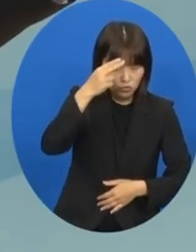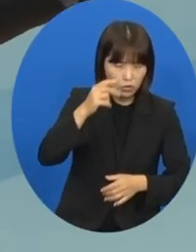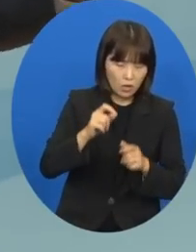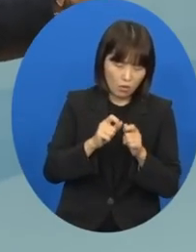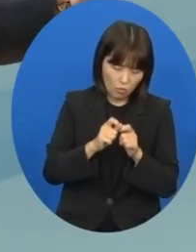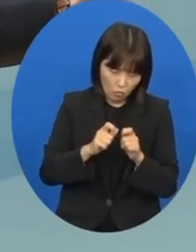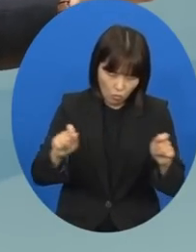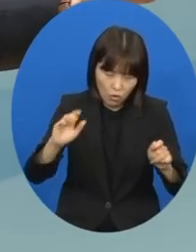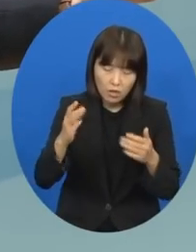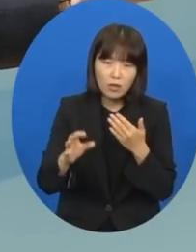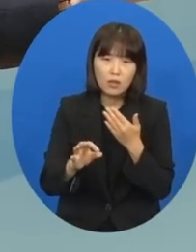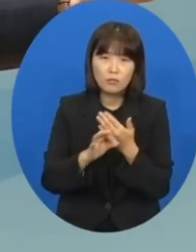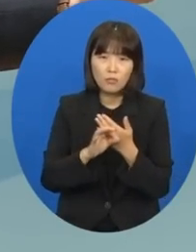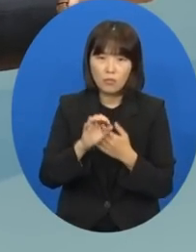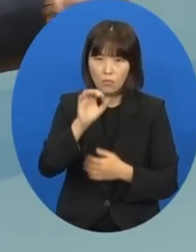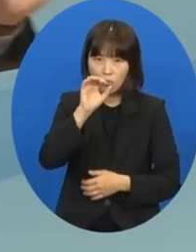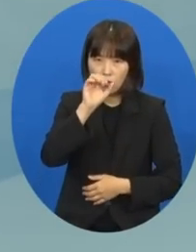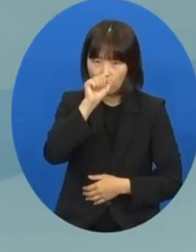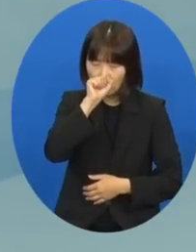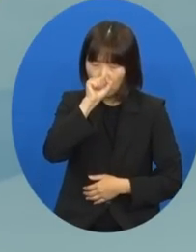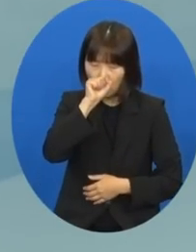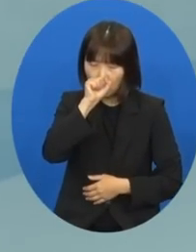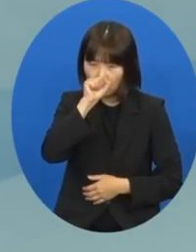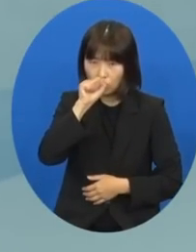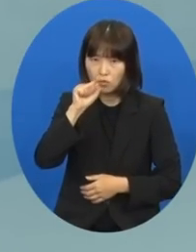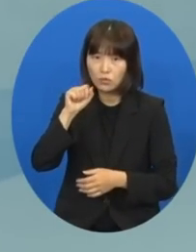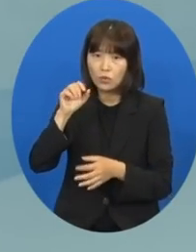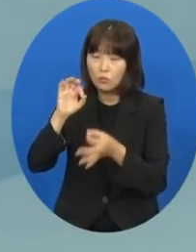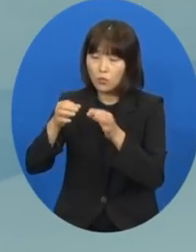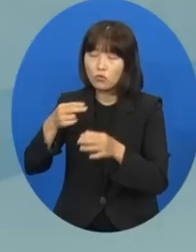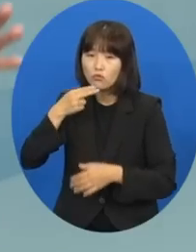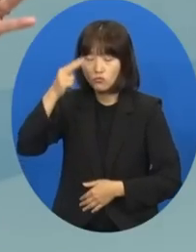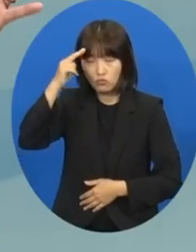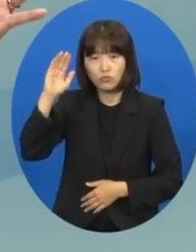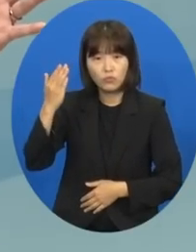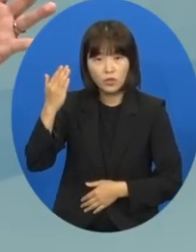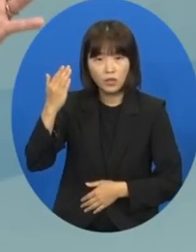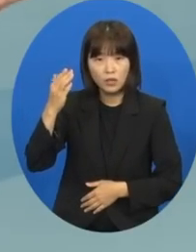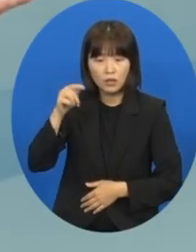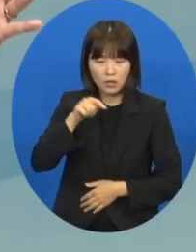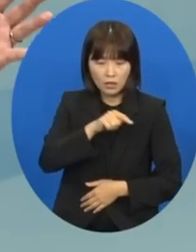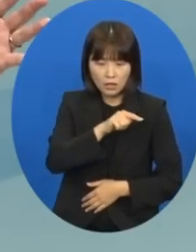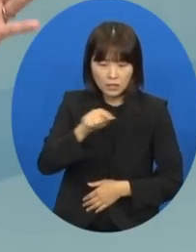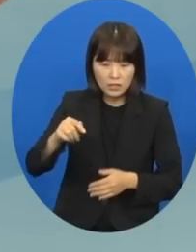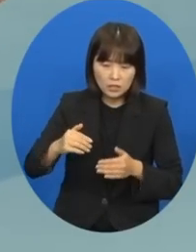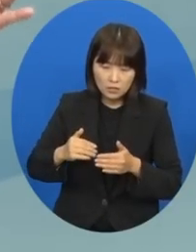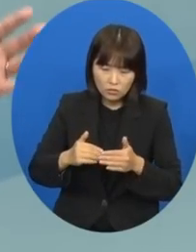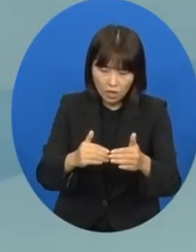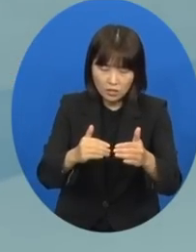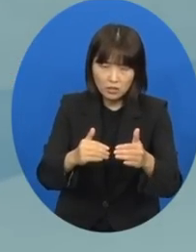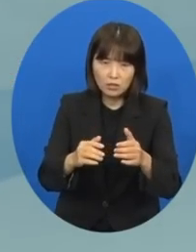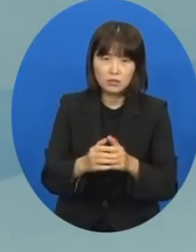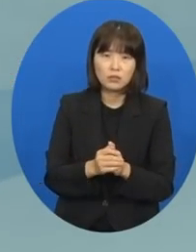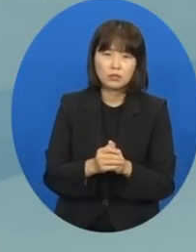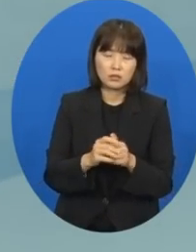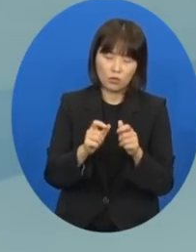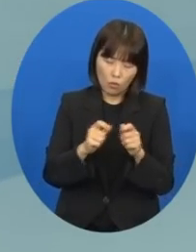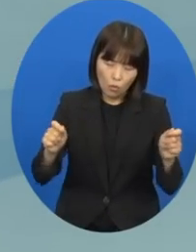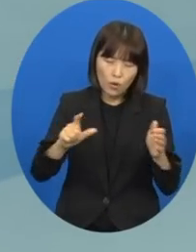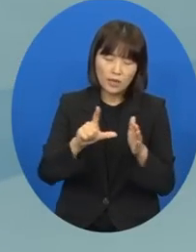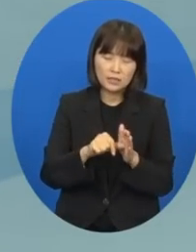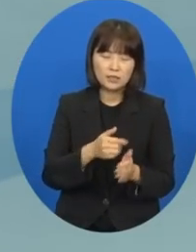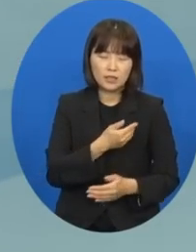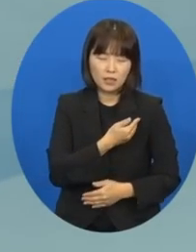극상품의 포도주가 되잖아요. 단시간에 안 된다는 것입니다. 오랜 시간과 인내가 필요하다는 것이죠.